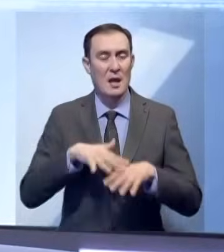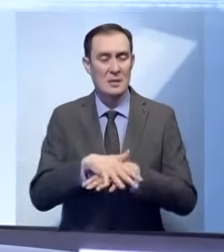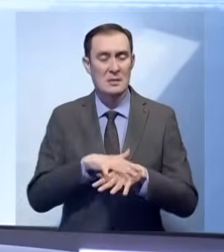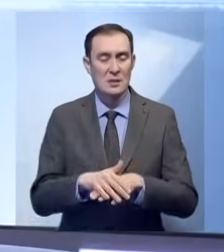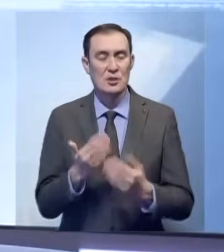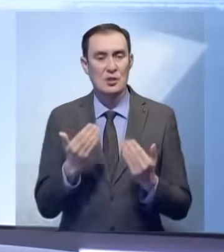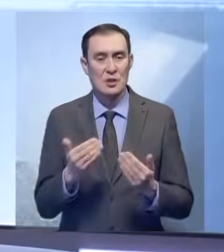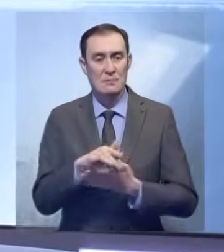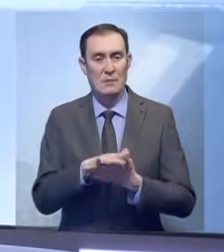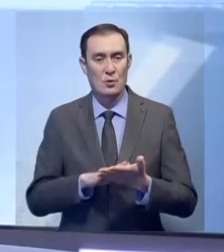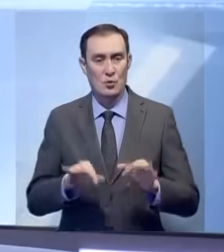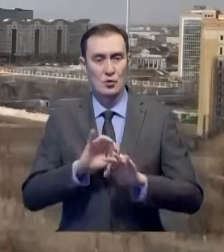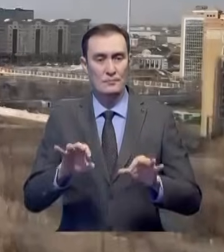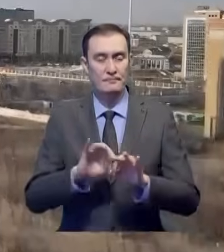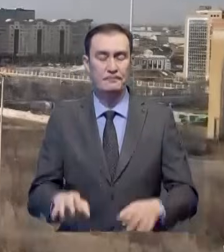Наталья Волкова расскажет.